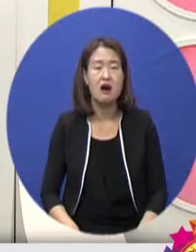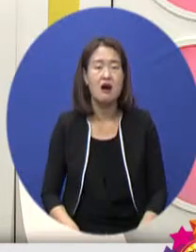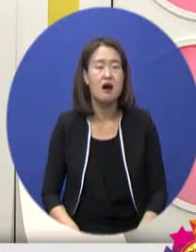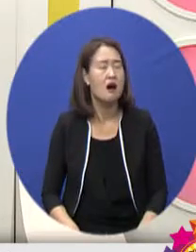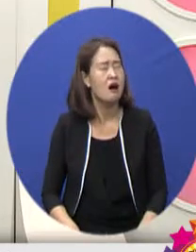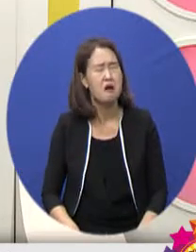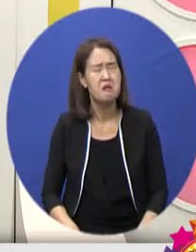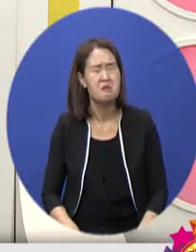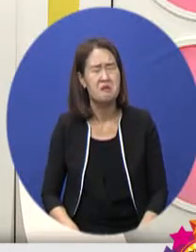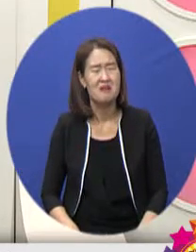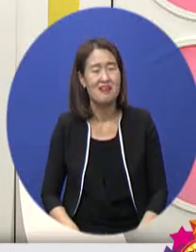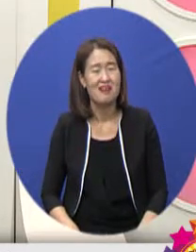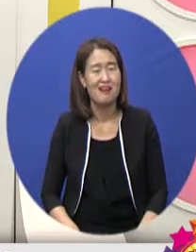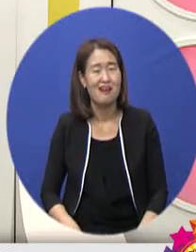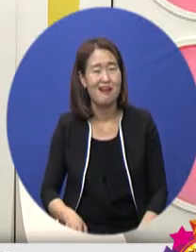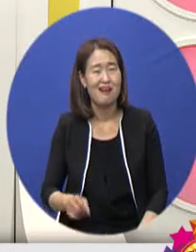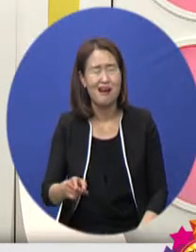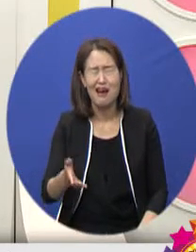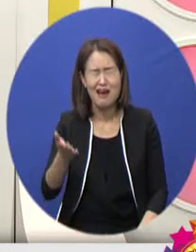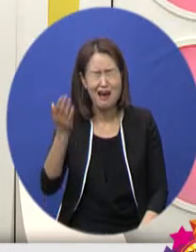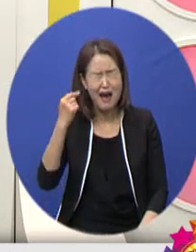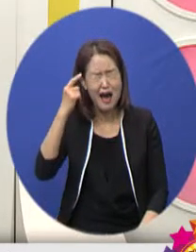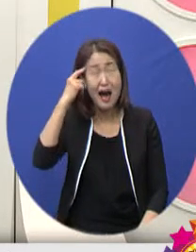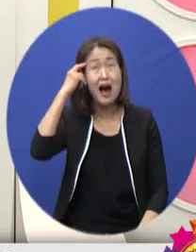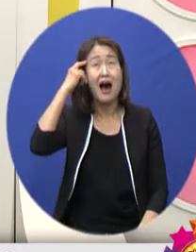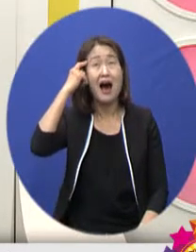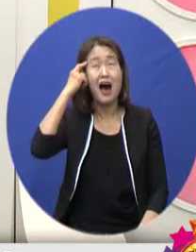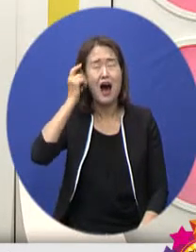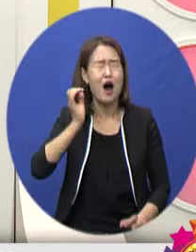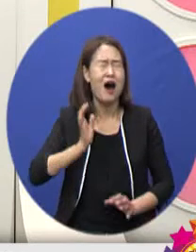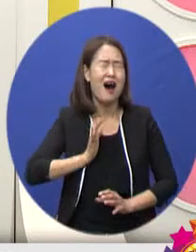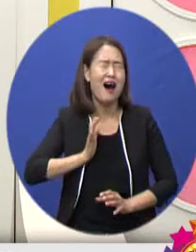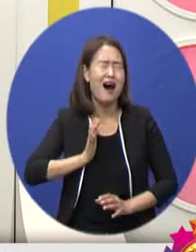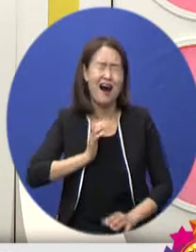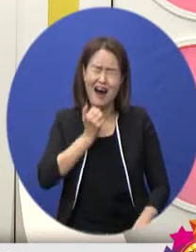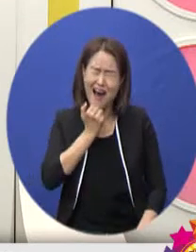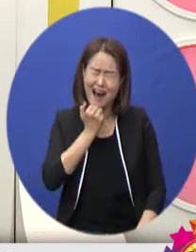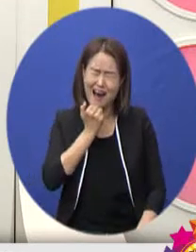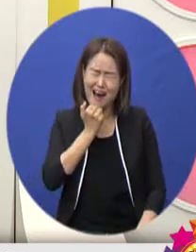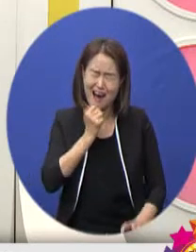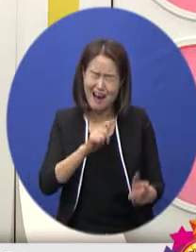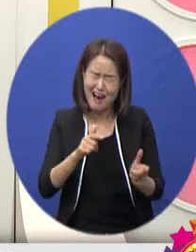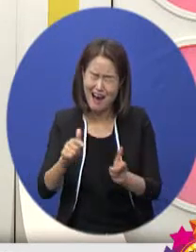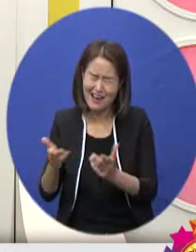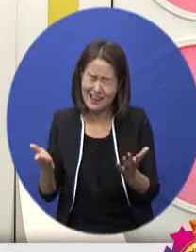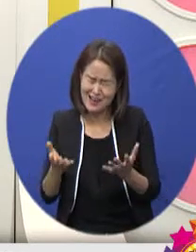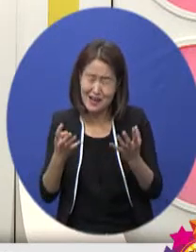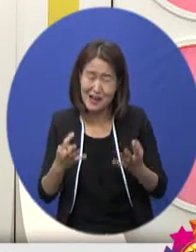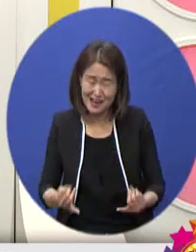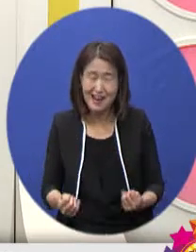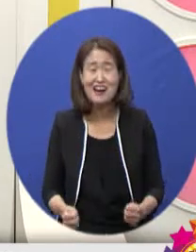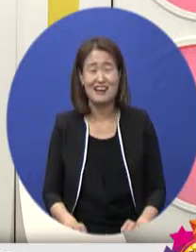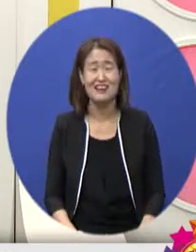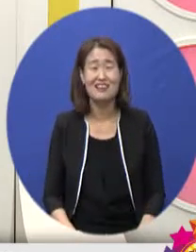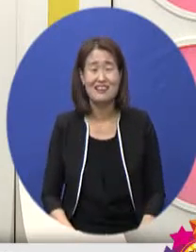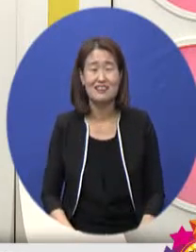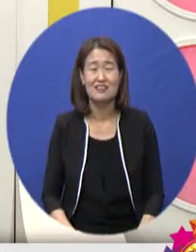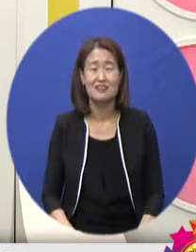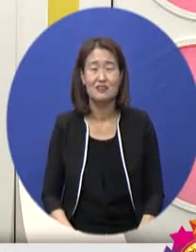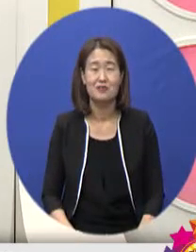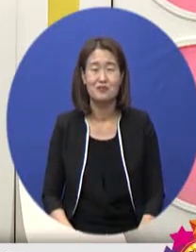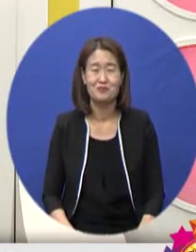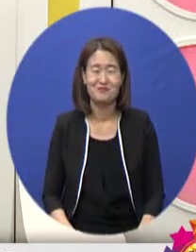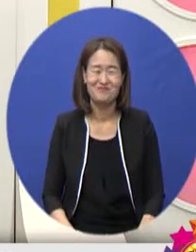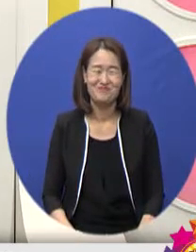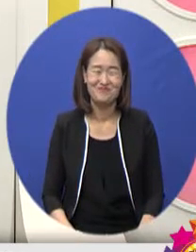예예. 아 그때 생각하면 막뒤려가지고 그러네요. 아버님 여러 가지 일들이 살아오시면서 많으셨네요.